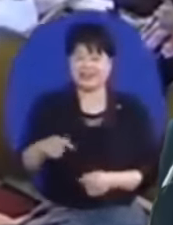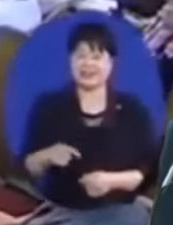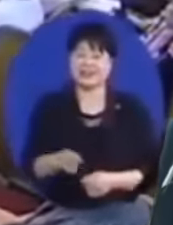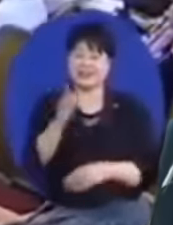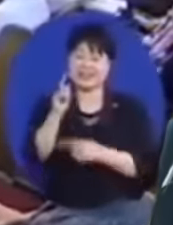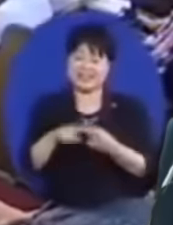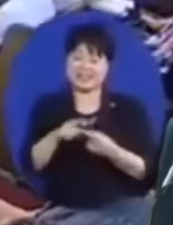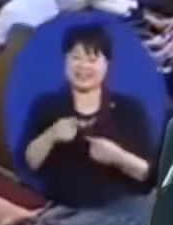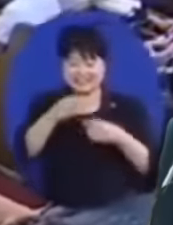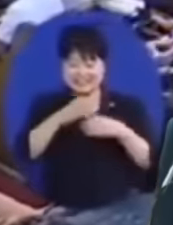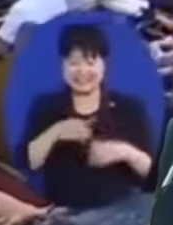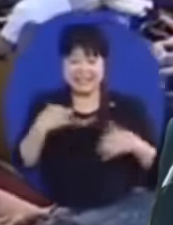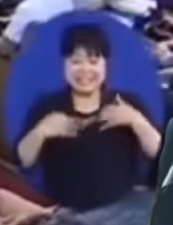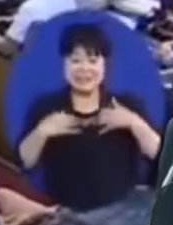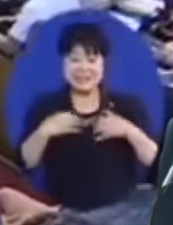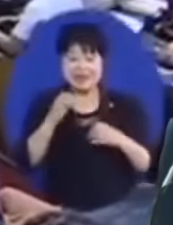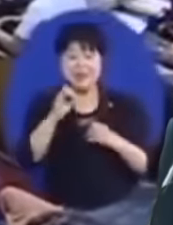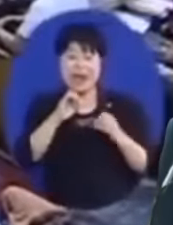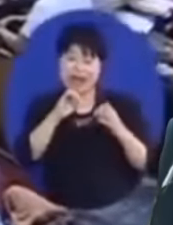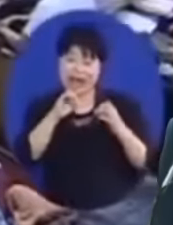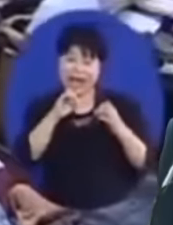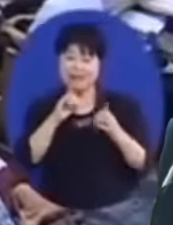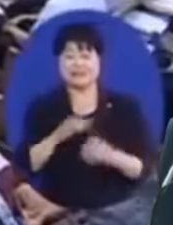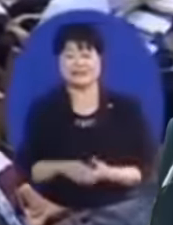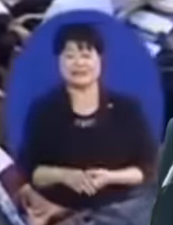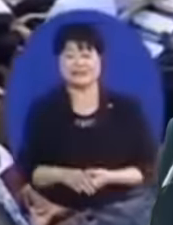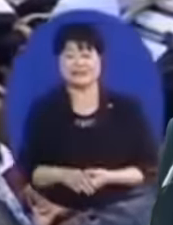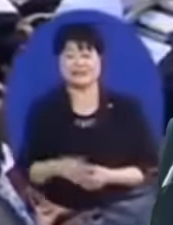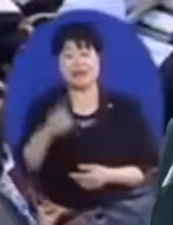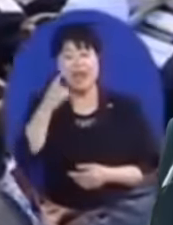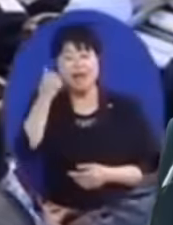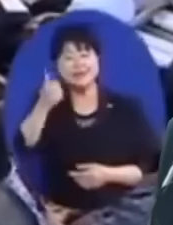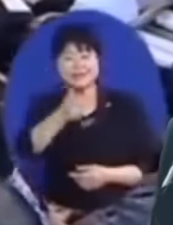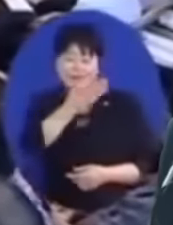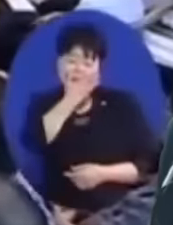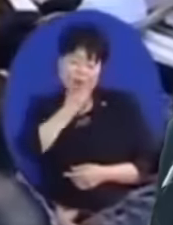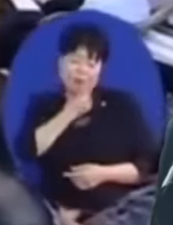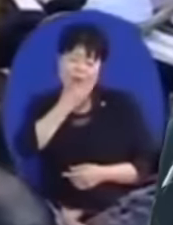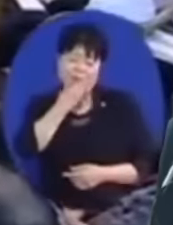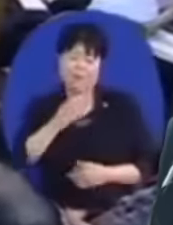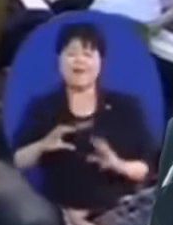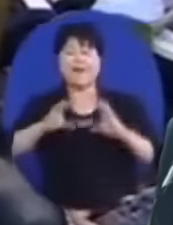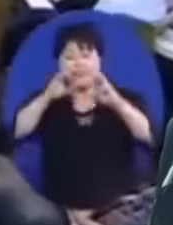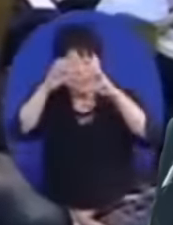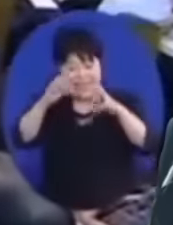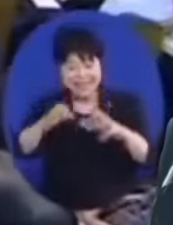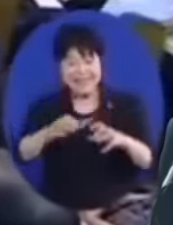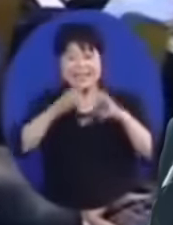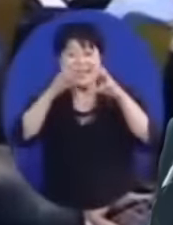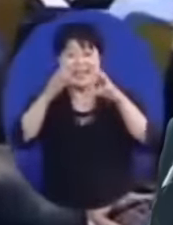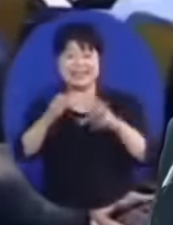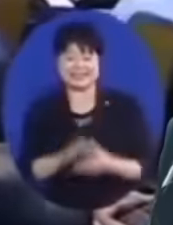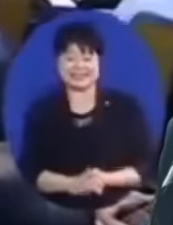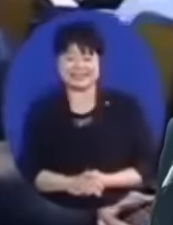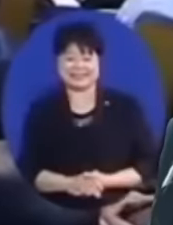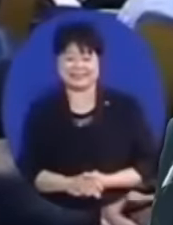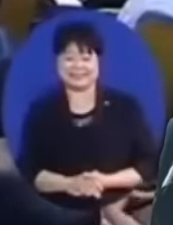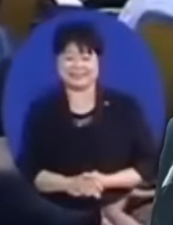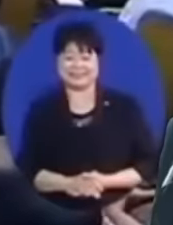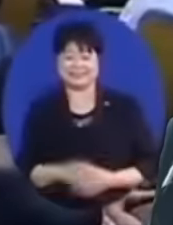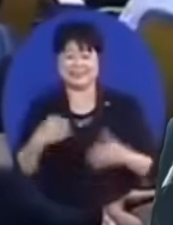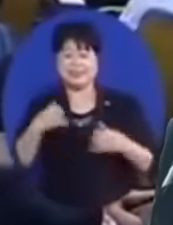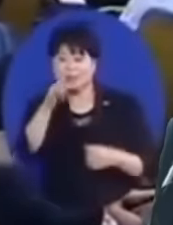겪었던 재미있는 이야기를 들려줍니다. 그럴 때면 나는 행복에 잠겨서 새삼 깨닫는 것이